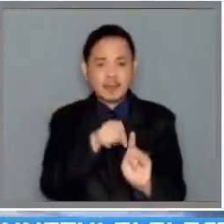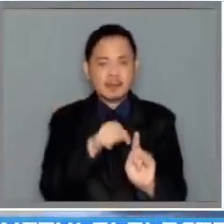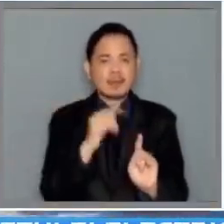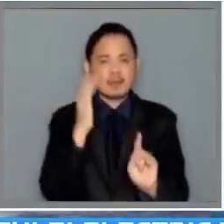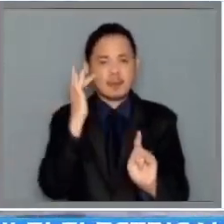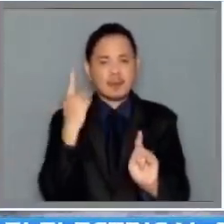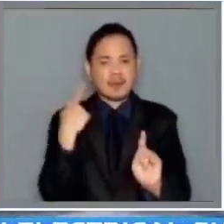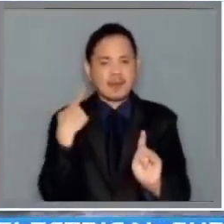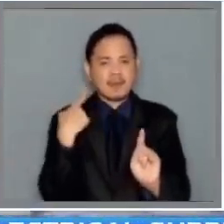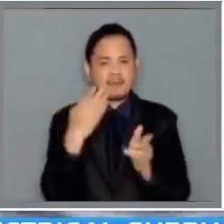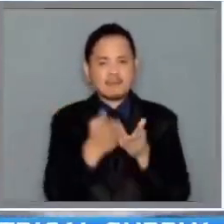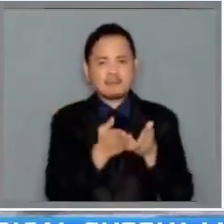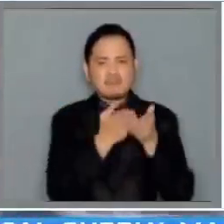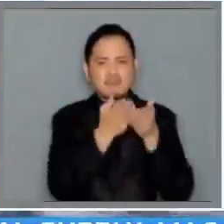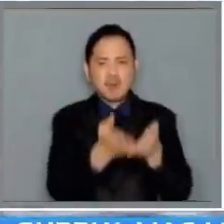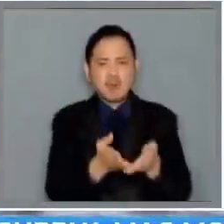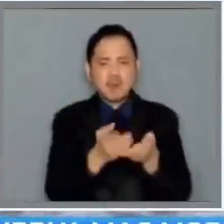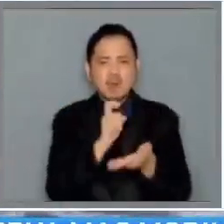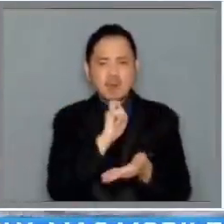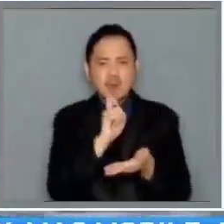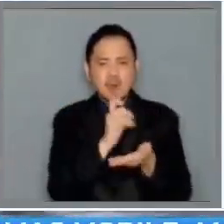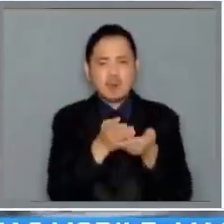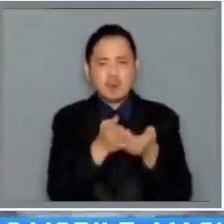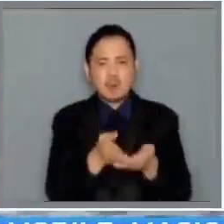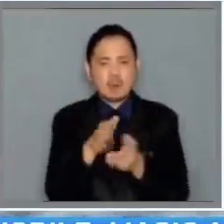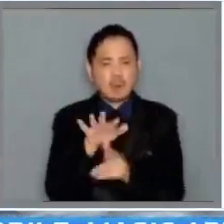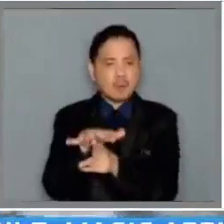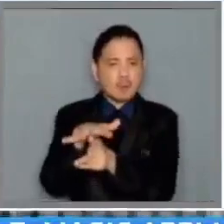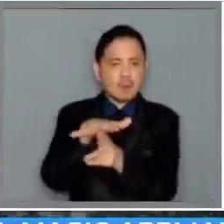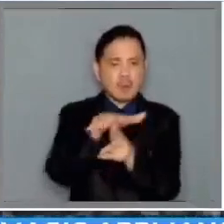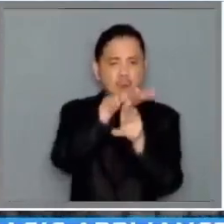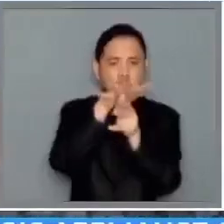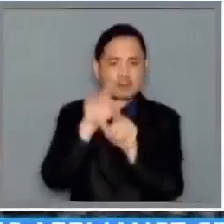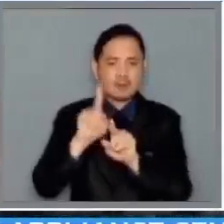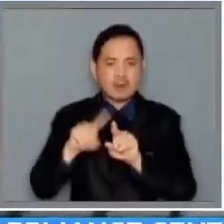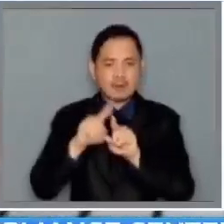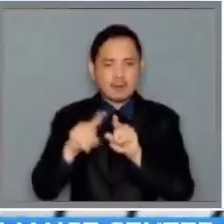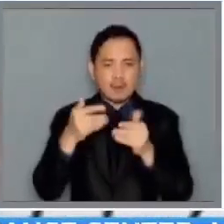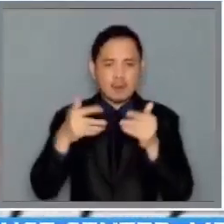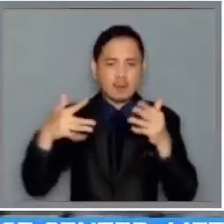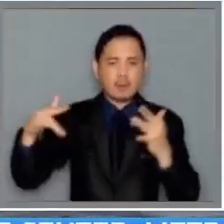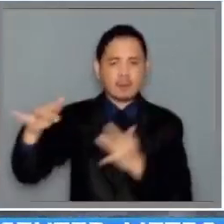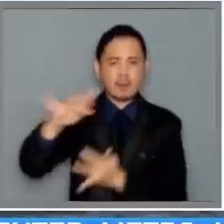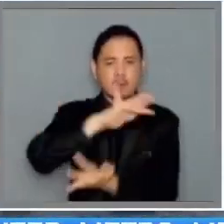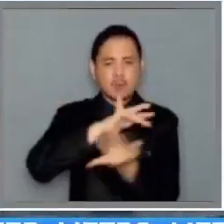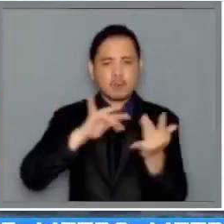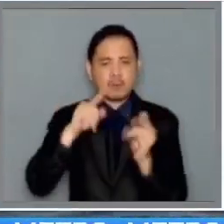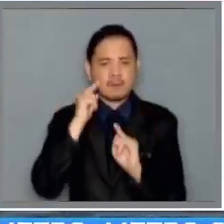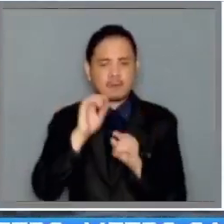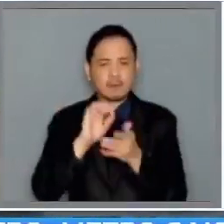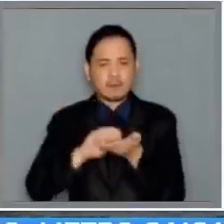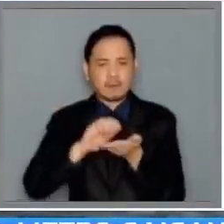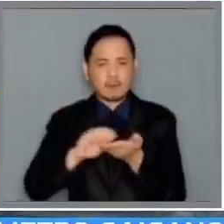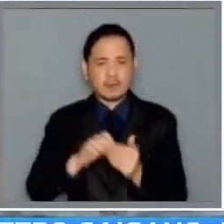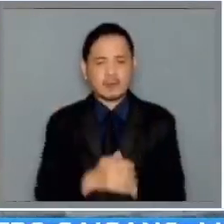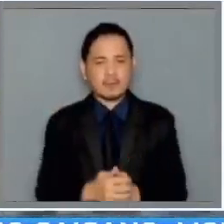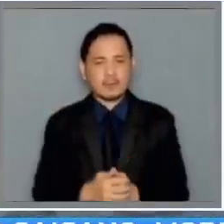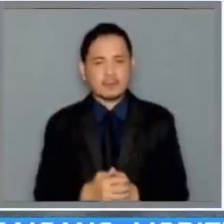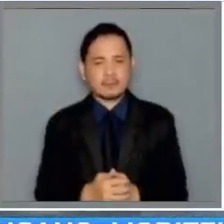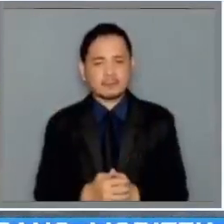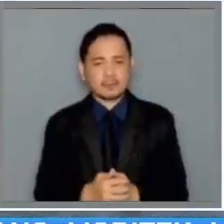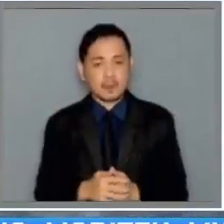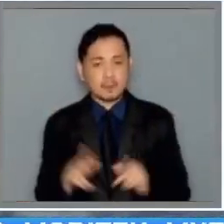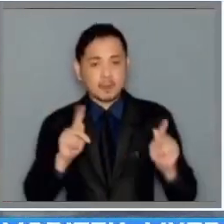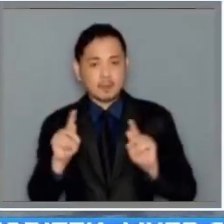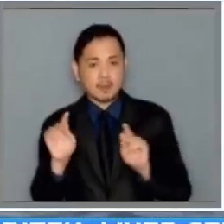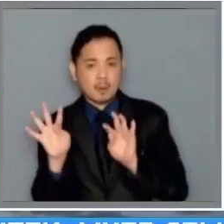barko, rubber boats, helicopter at mga armadong operatiba na rumonda bilang bahagi ng exercises. Ilang mga banyagang observers din ang